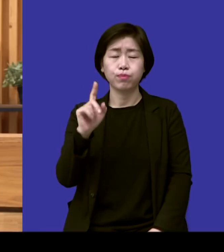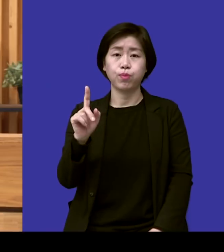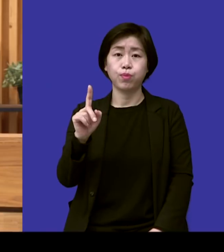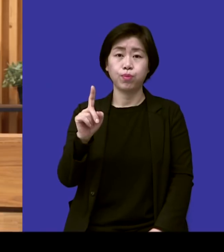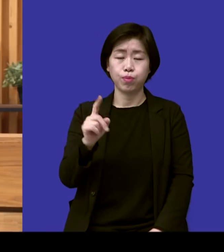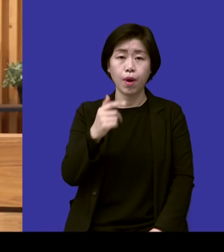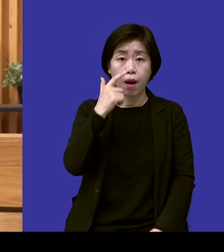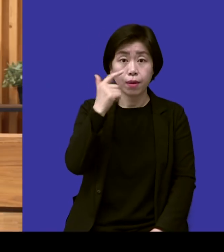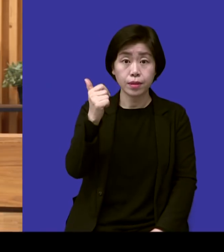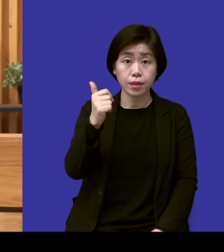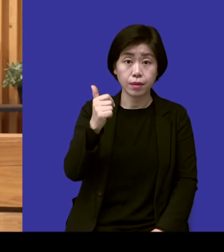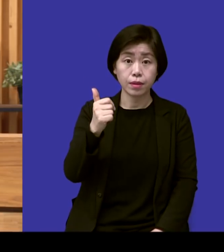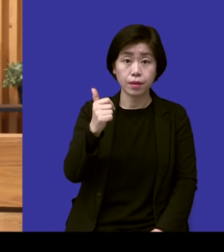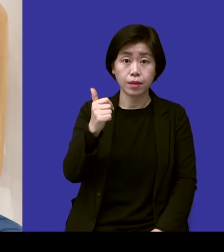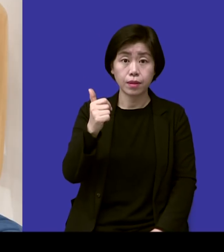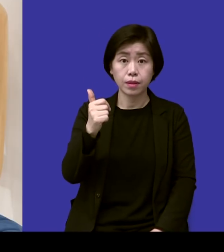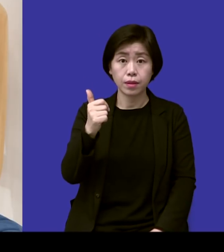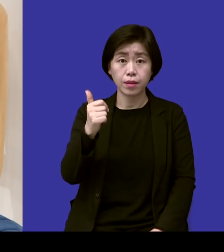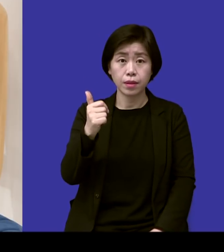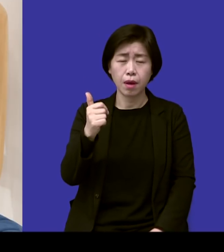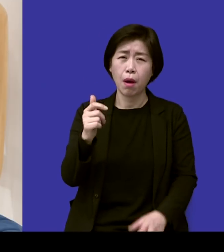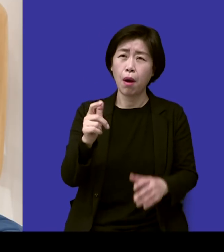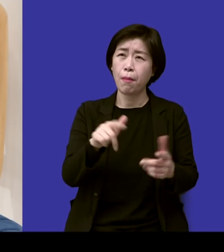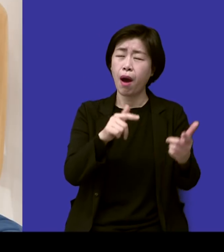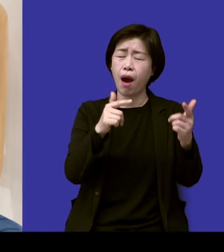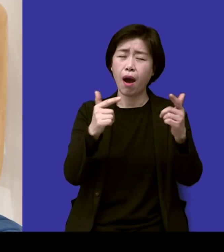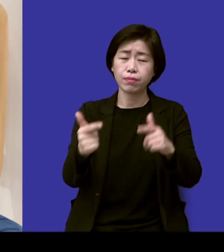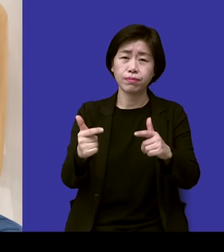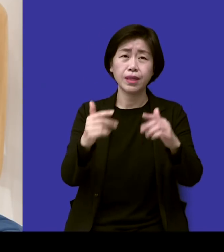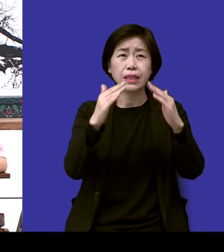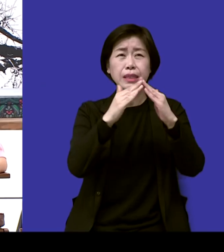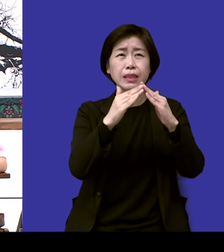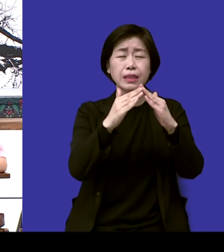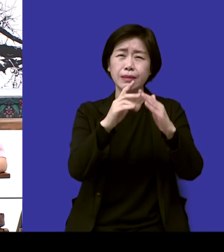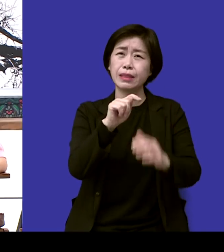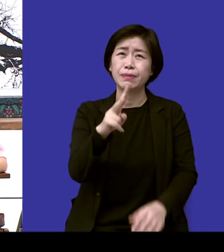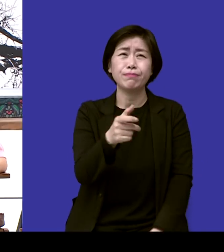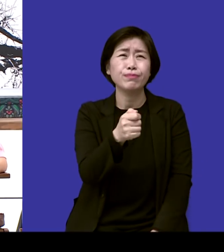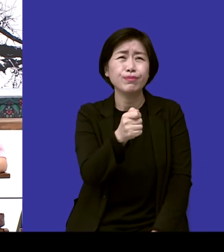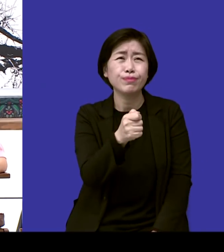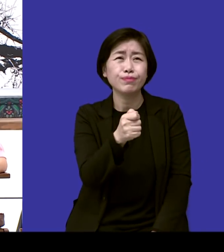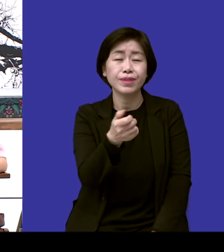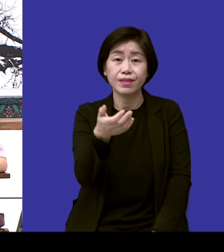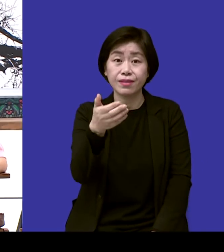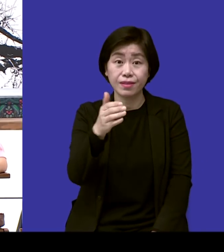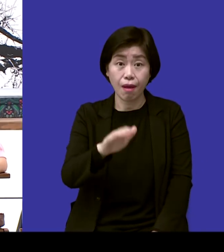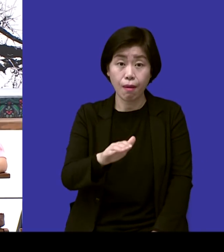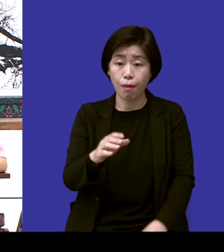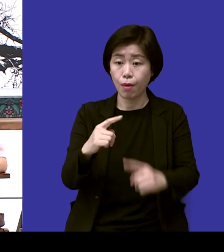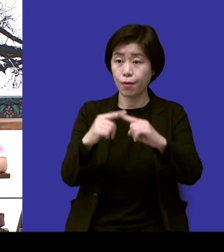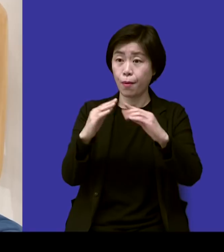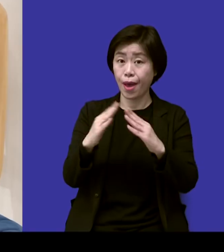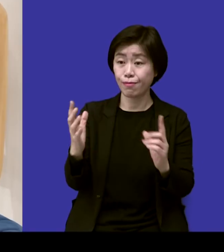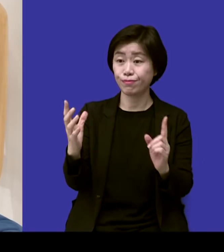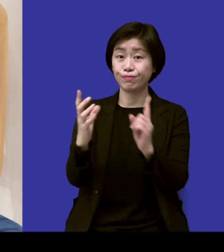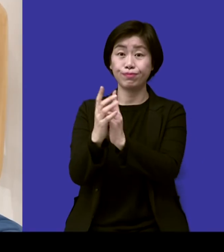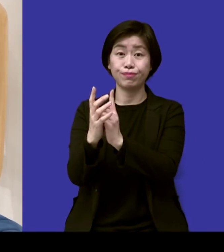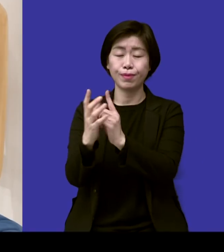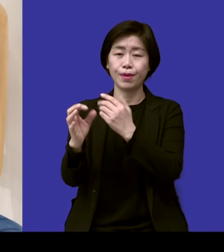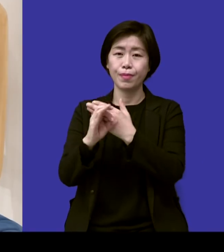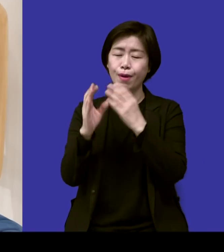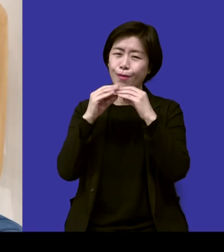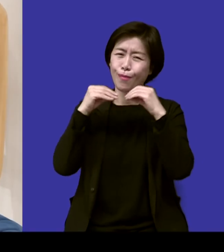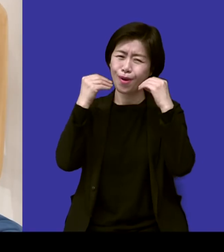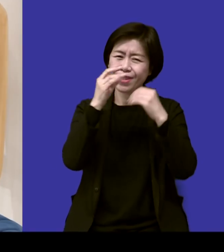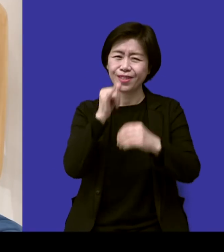같아요. 교회 가시면 어떠셨어요, 아버지는 좀? 아버지가 교회 가면 좋아하셨어요. 늘 좋아하셨어요? 웃으셨어요. 웃으셨어요? 늘 실없이 웃는 아버지. 아,